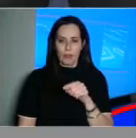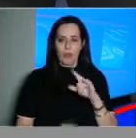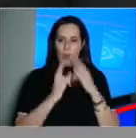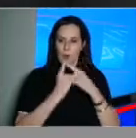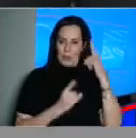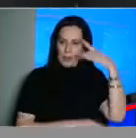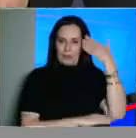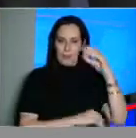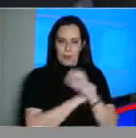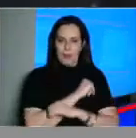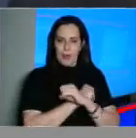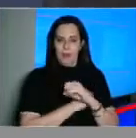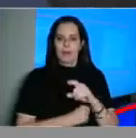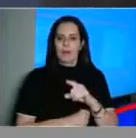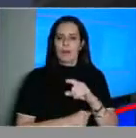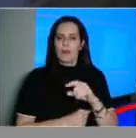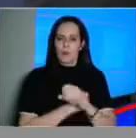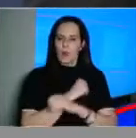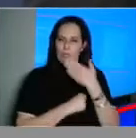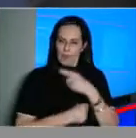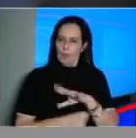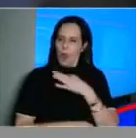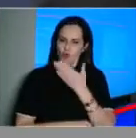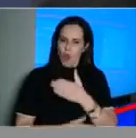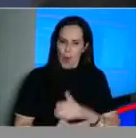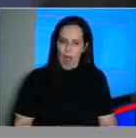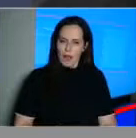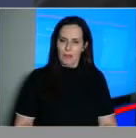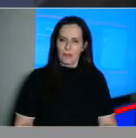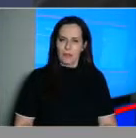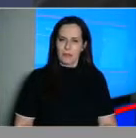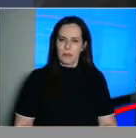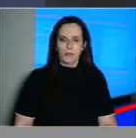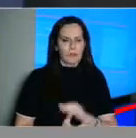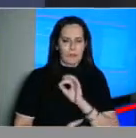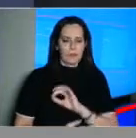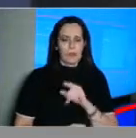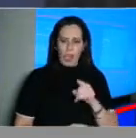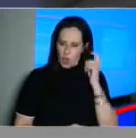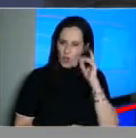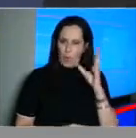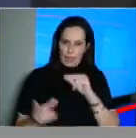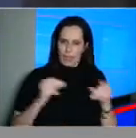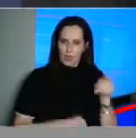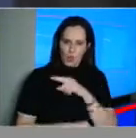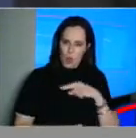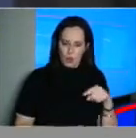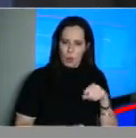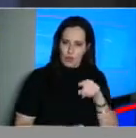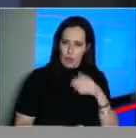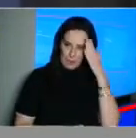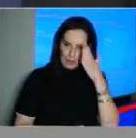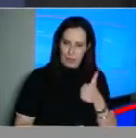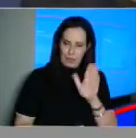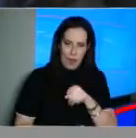למדעי המדינה באקדמית עמק יזרעאל ואוניברסיטה העברית, מה שלומך? מצוין. אתה שומע את הדיון שלנו, אתה מכיר